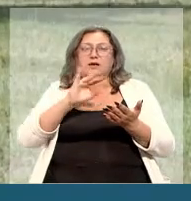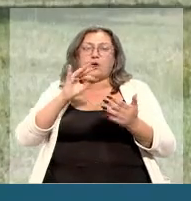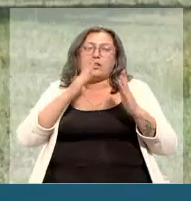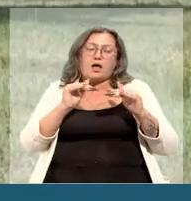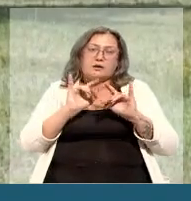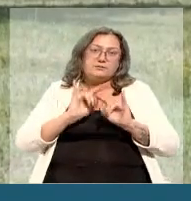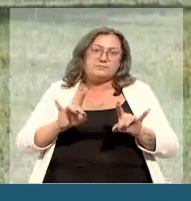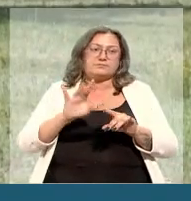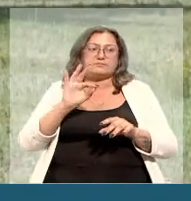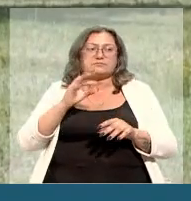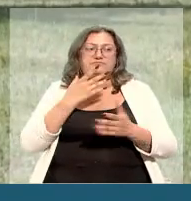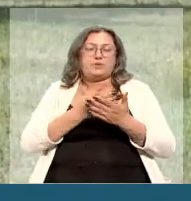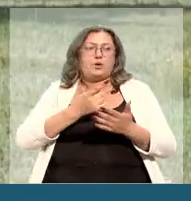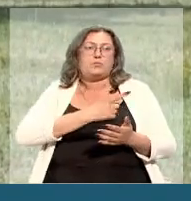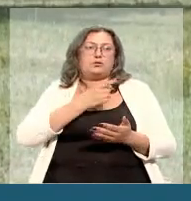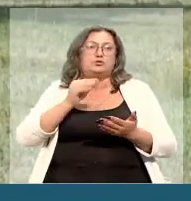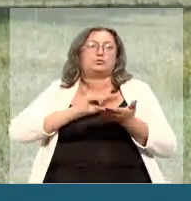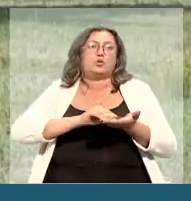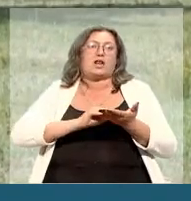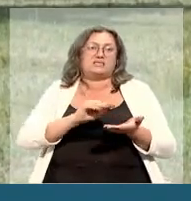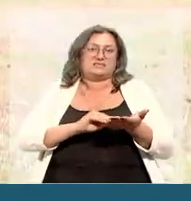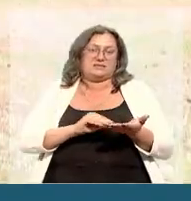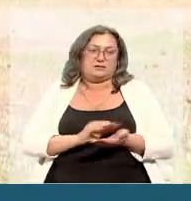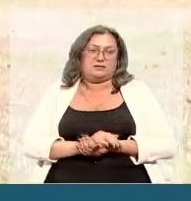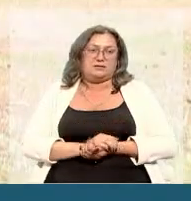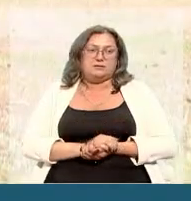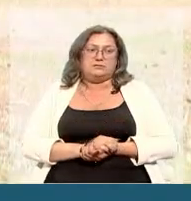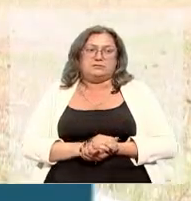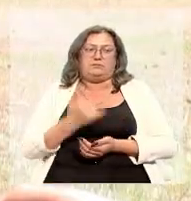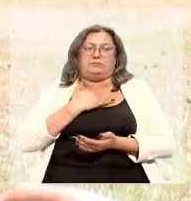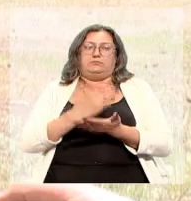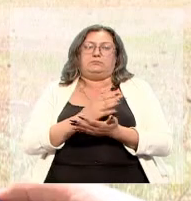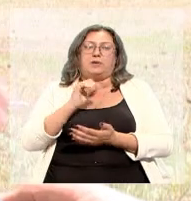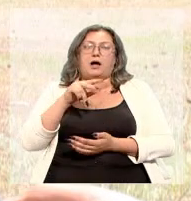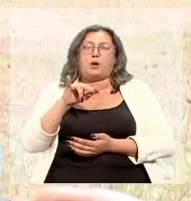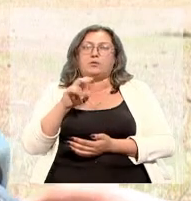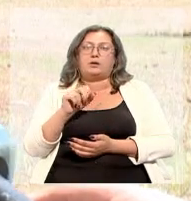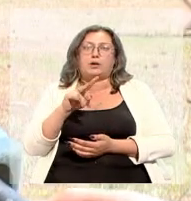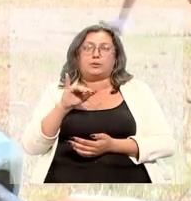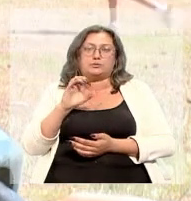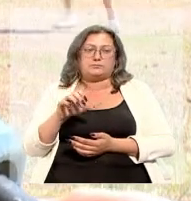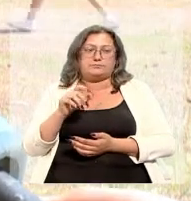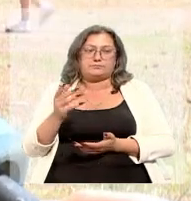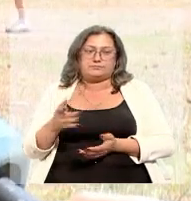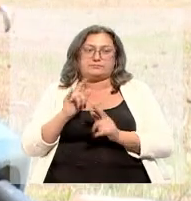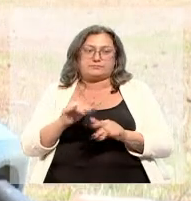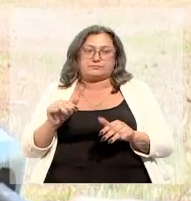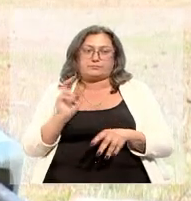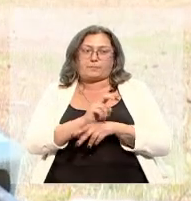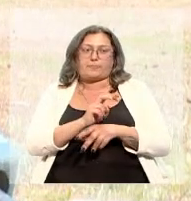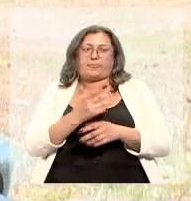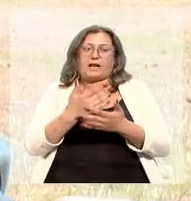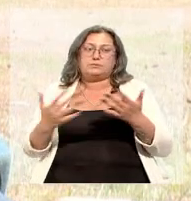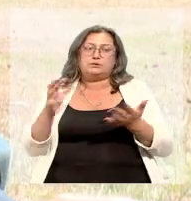о лагере и оттачивать свои навыки в журналистике. Это у нас есть «Орленок Ньюс», где дети, получается, дети ходят по